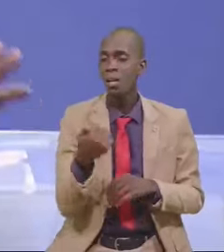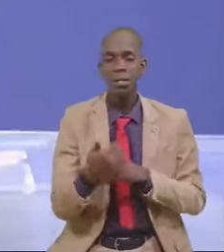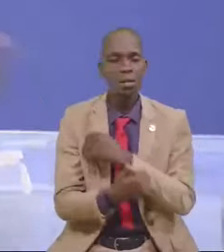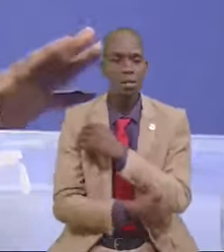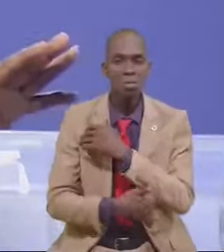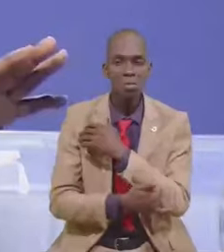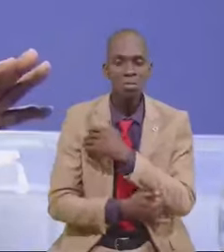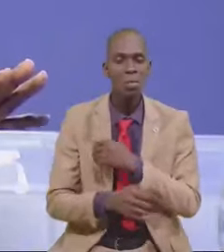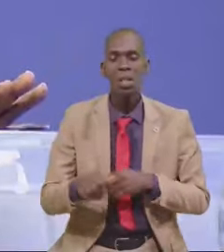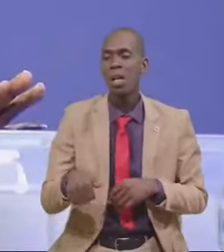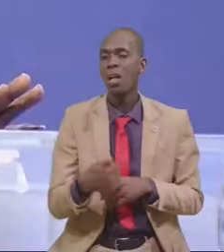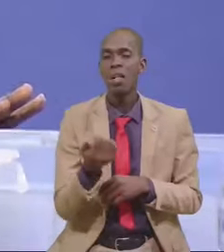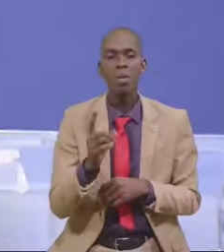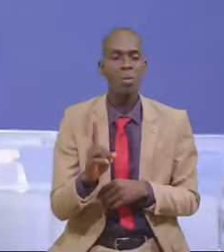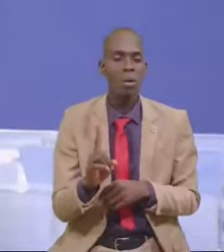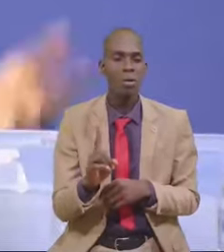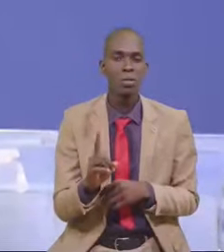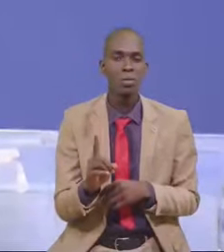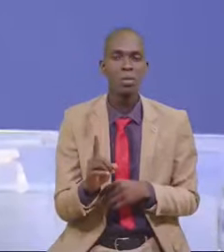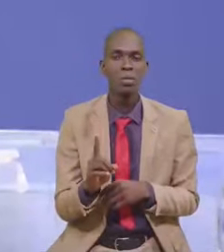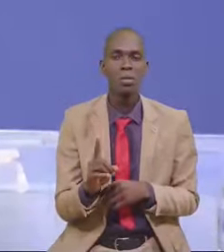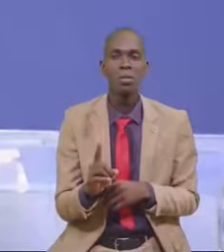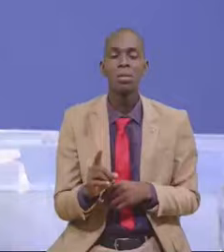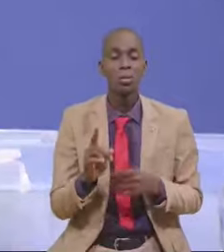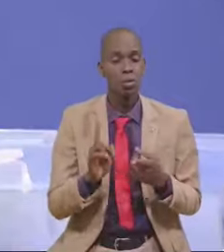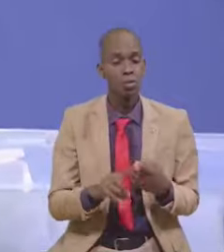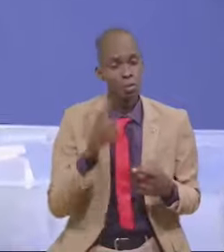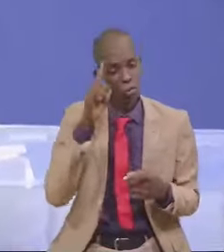où, pour acquérir de l'argent.